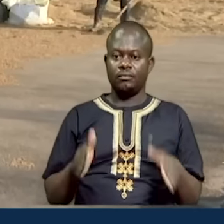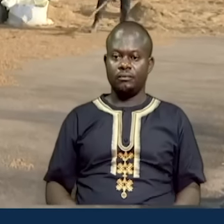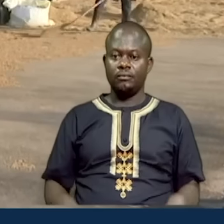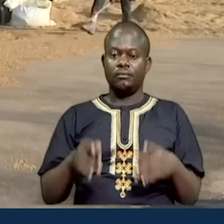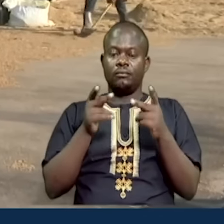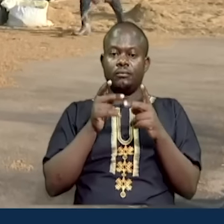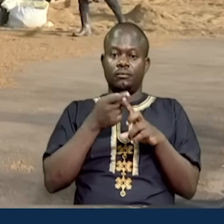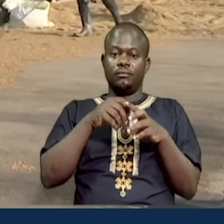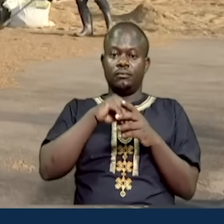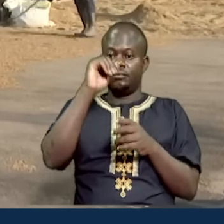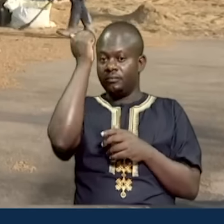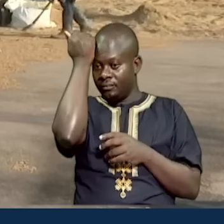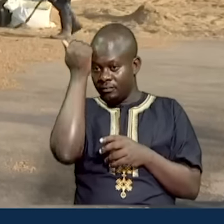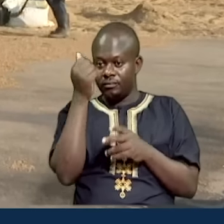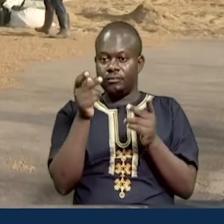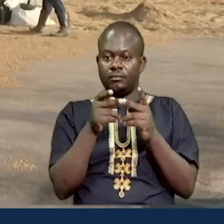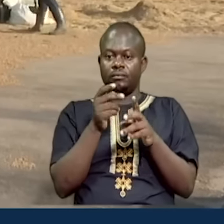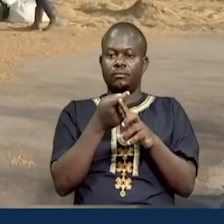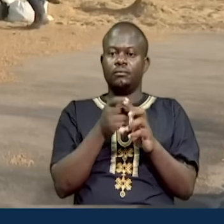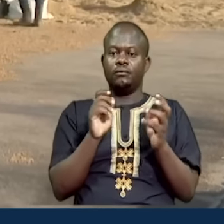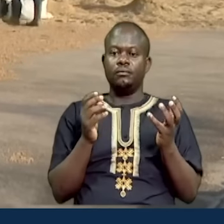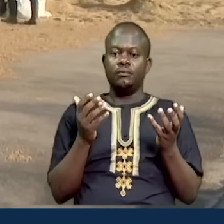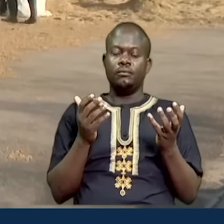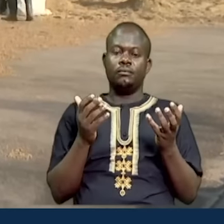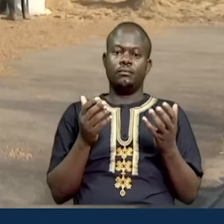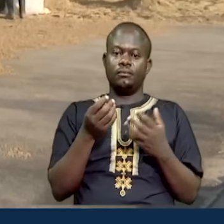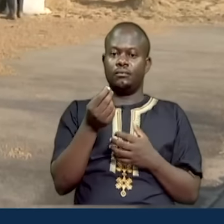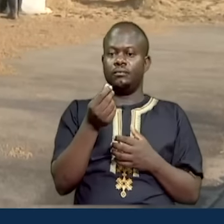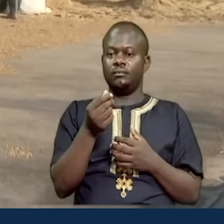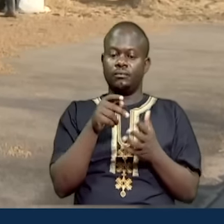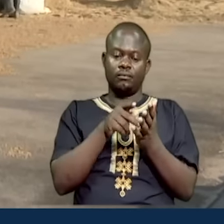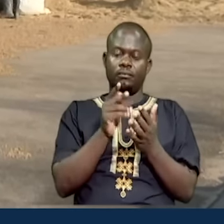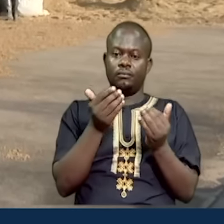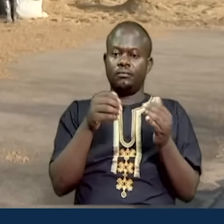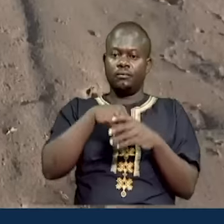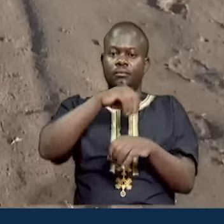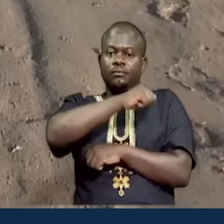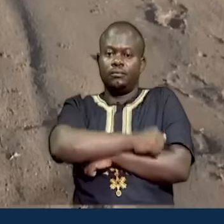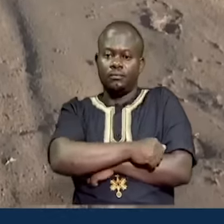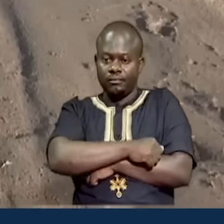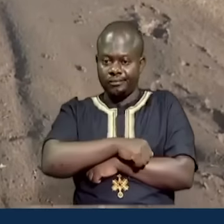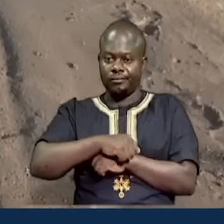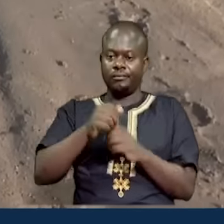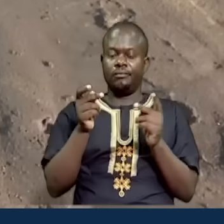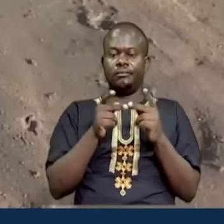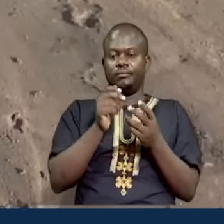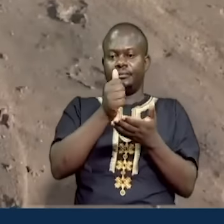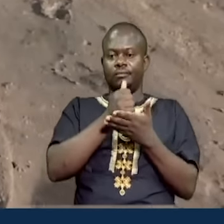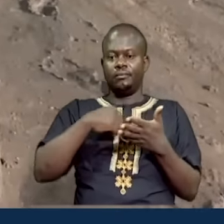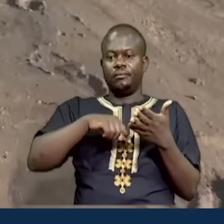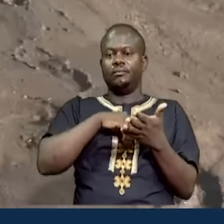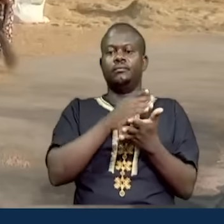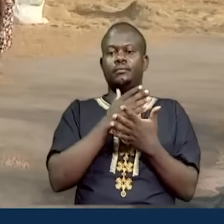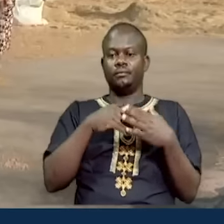twakuraga mituweli, niho twakuraga amafaranga kurihirira abana mu mashuri, niho hadufashaga mbese mu